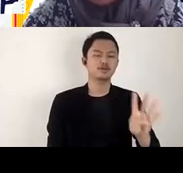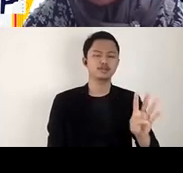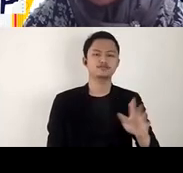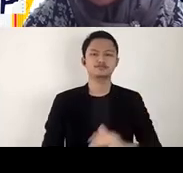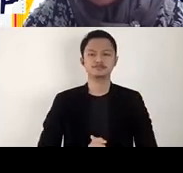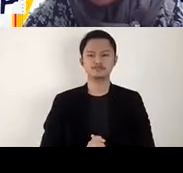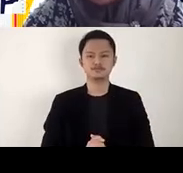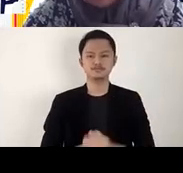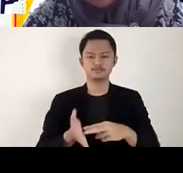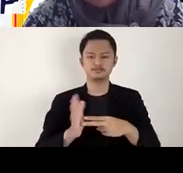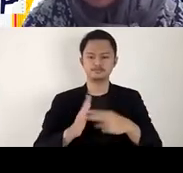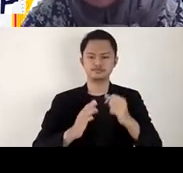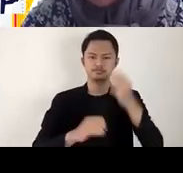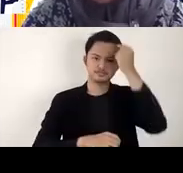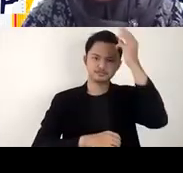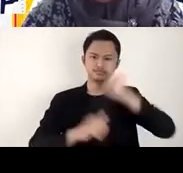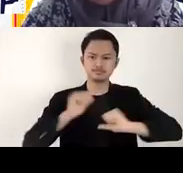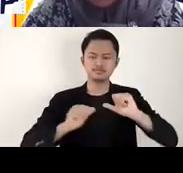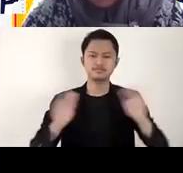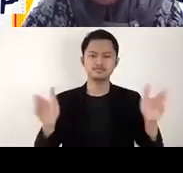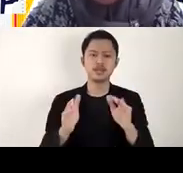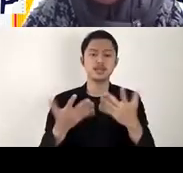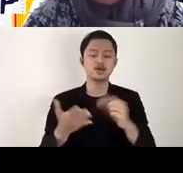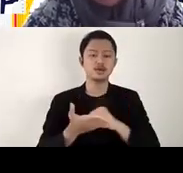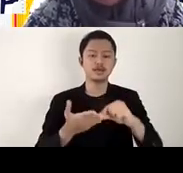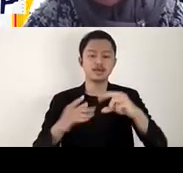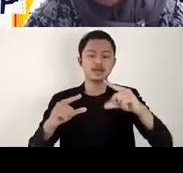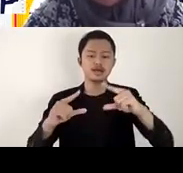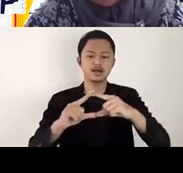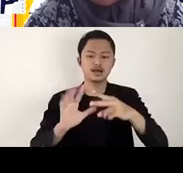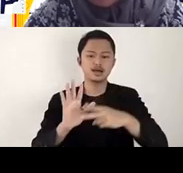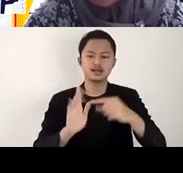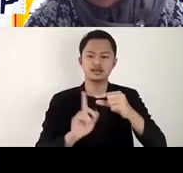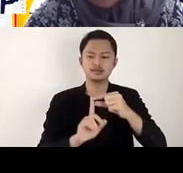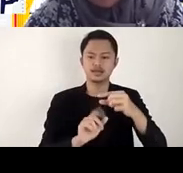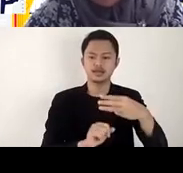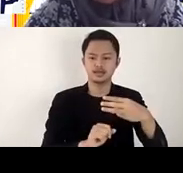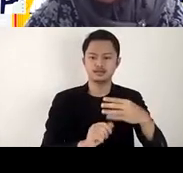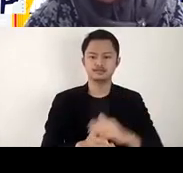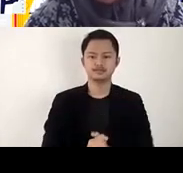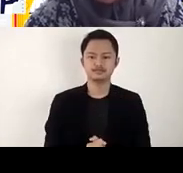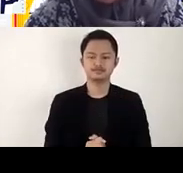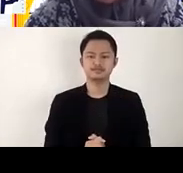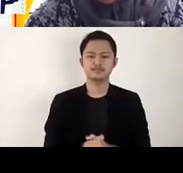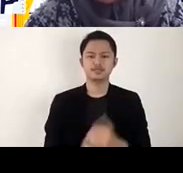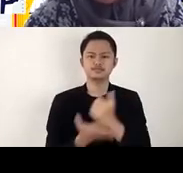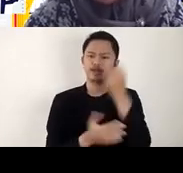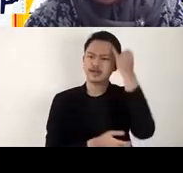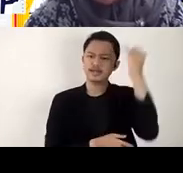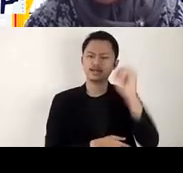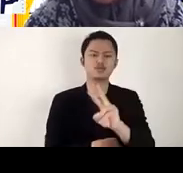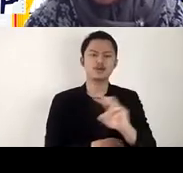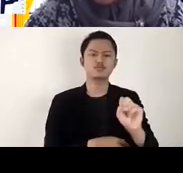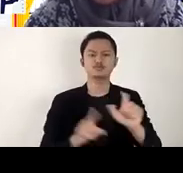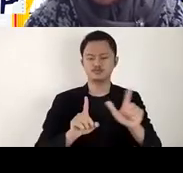Rencana Aksi Nasional ini atau disingkat dengan knp kita menyebutnya dengan rantai ini sebenarnya diinisiasi dari tahun 2017 dimana